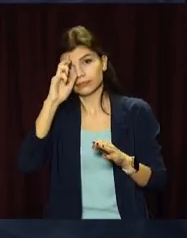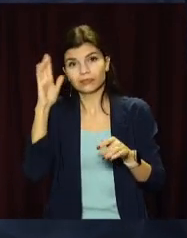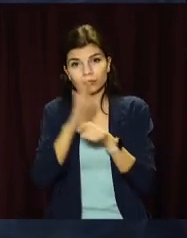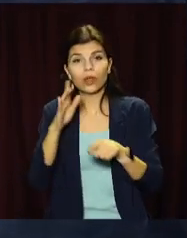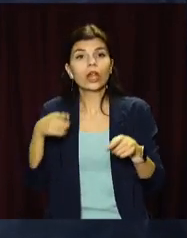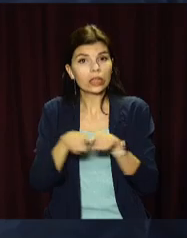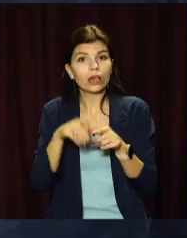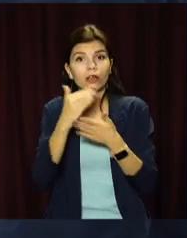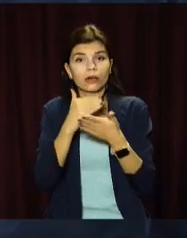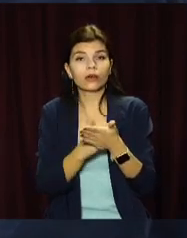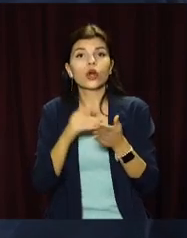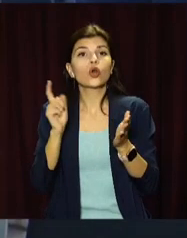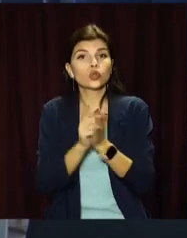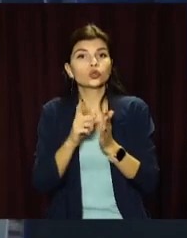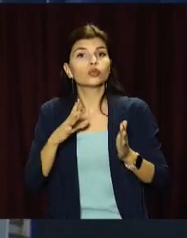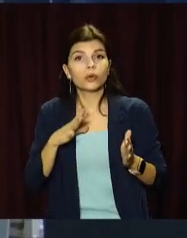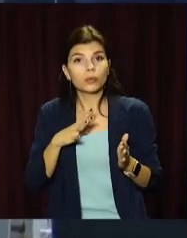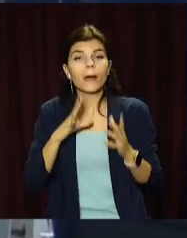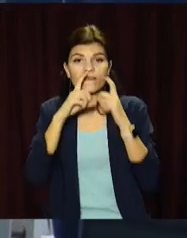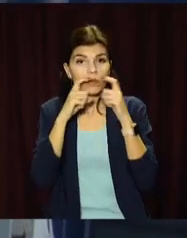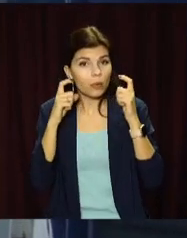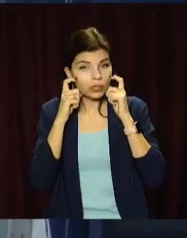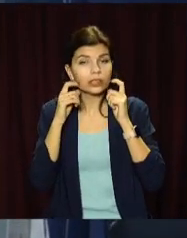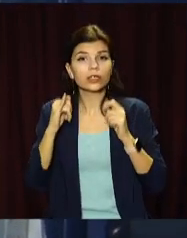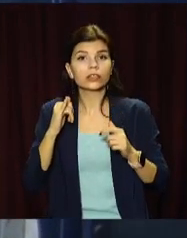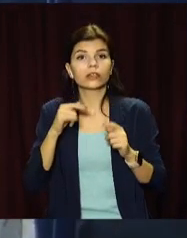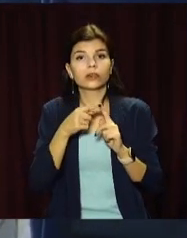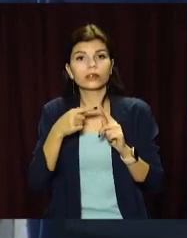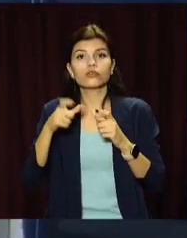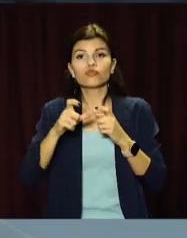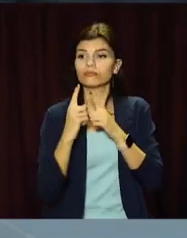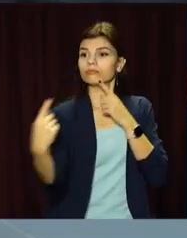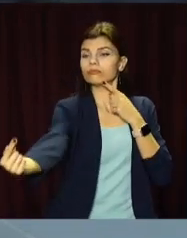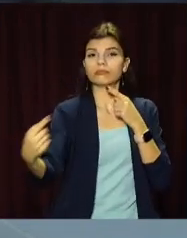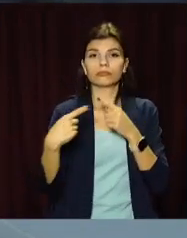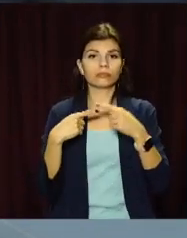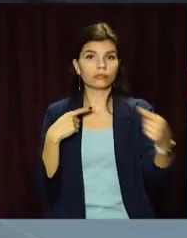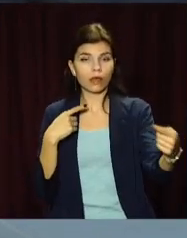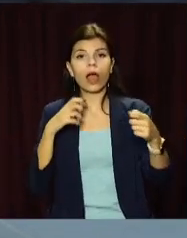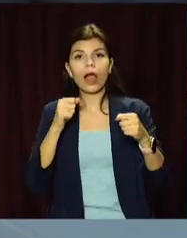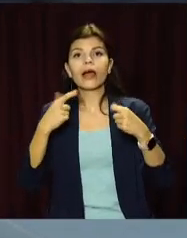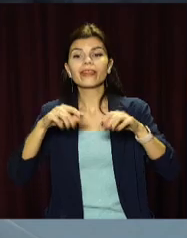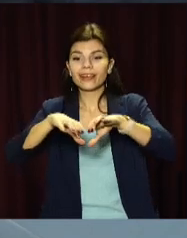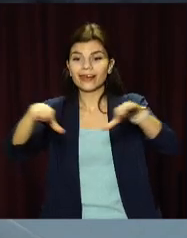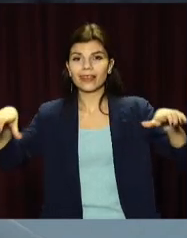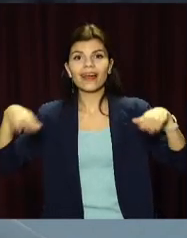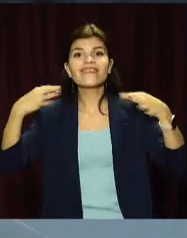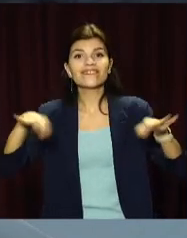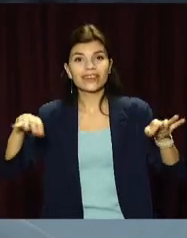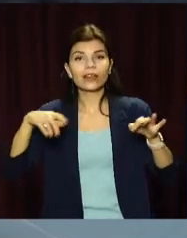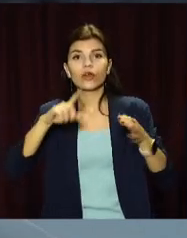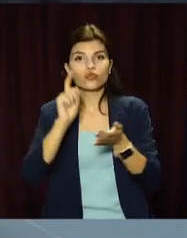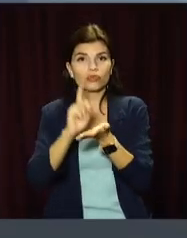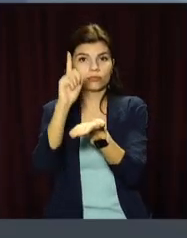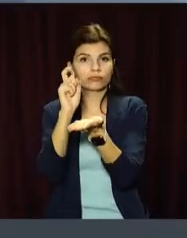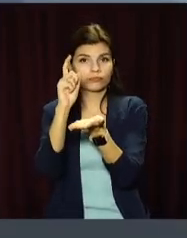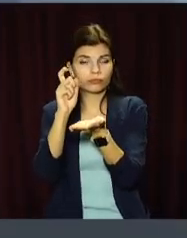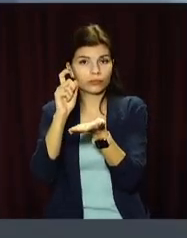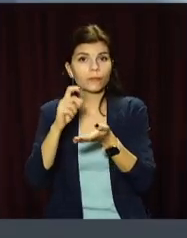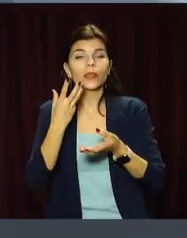чіткі. Відвідувачі мають бути в масках та дотримуватися дистанції, а на прилавках у вільному доступі стояти санітайзери. Ще